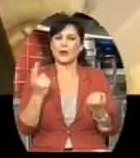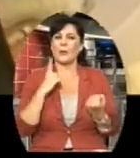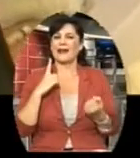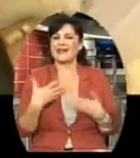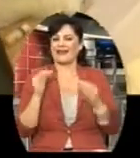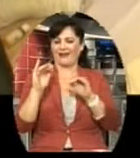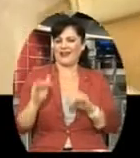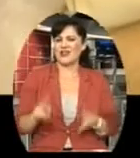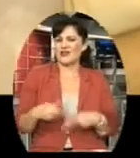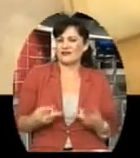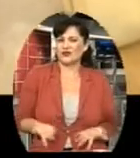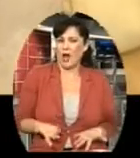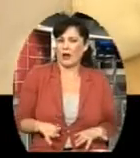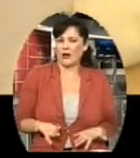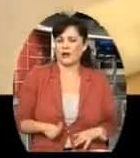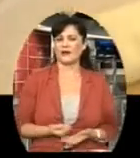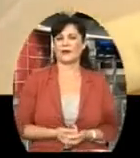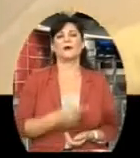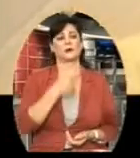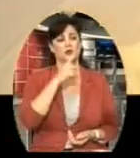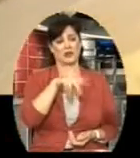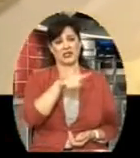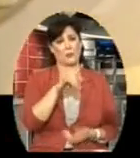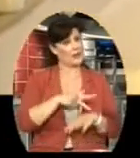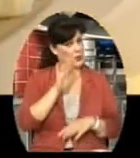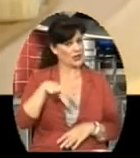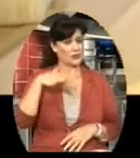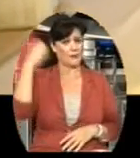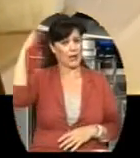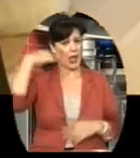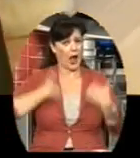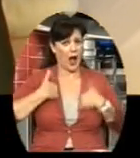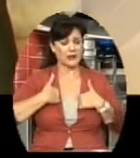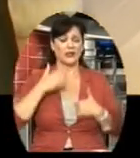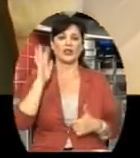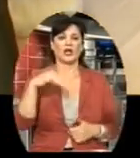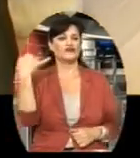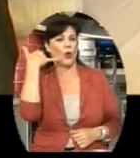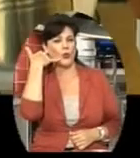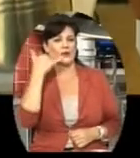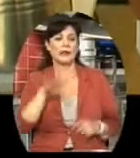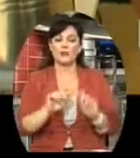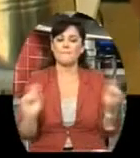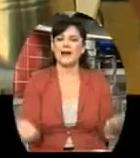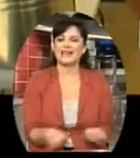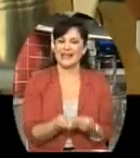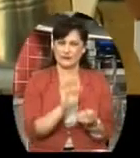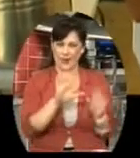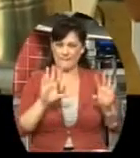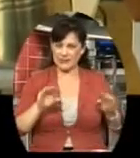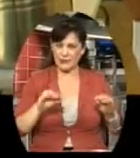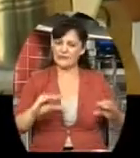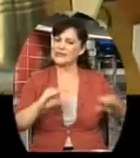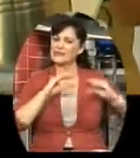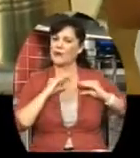להתפלק, אתה גם נותן לי... יש לנו מקלחת. יש לנו שירותים, יש לנו מצעים על כל המזרונים, צמיחות